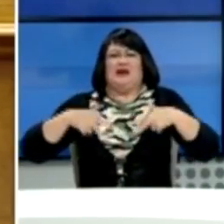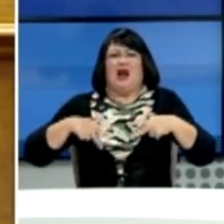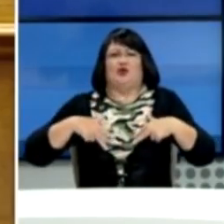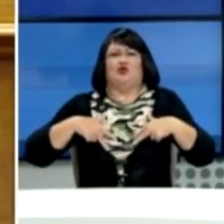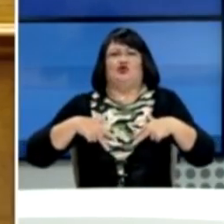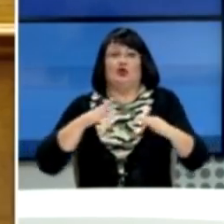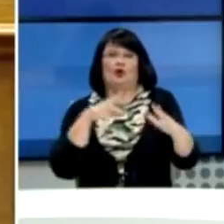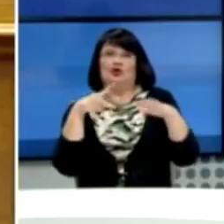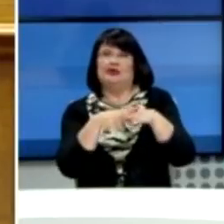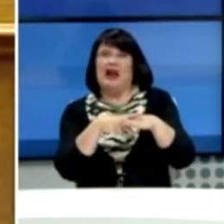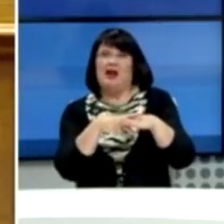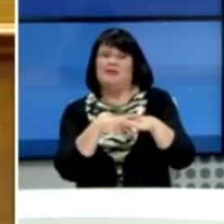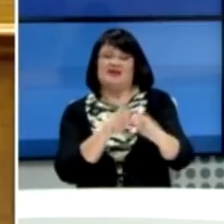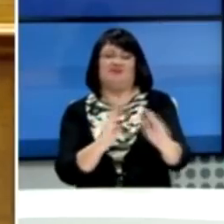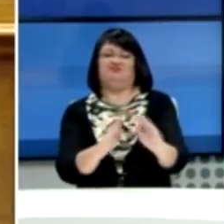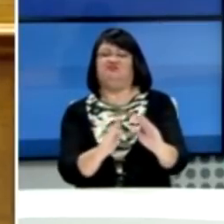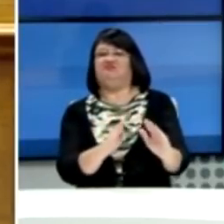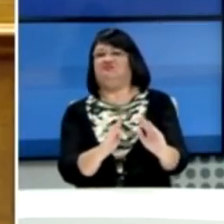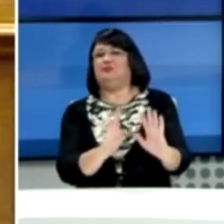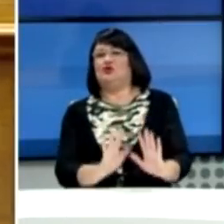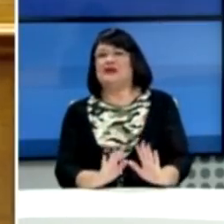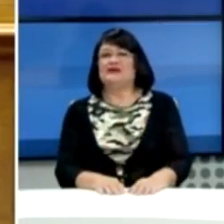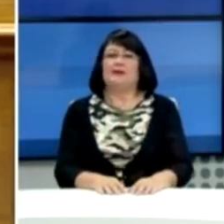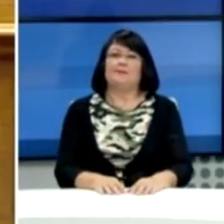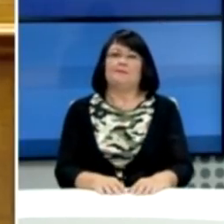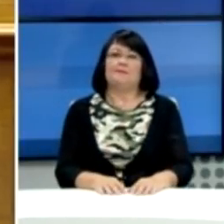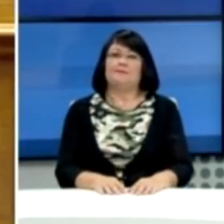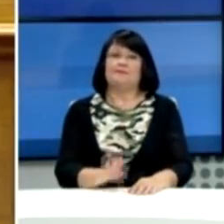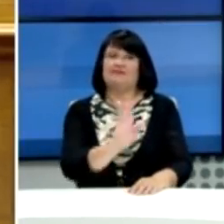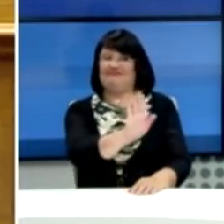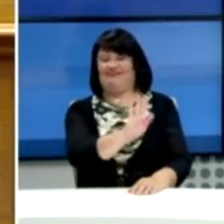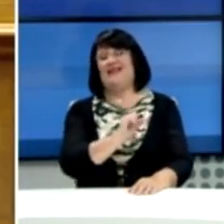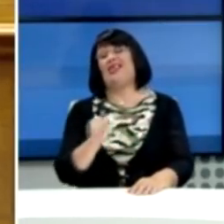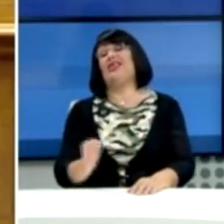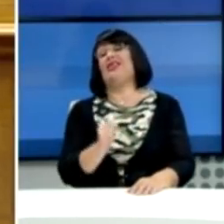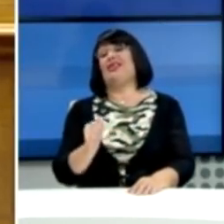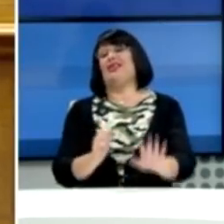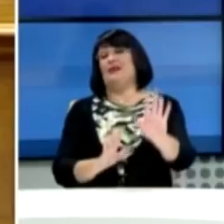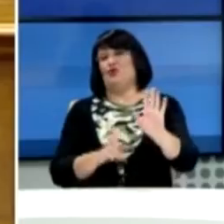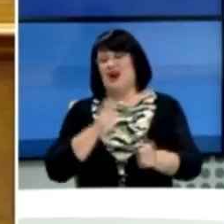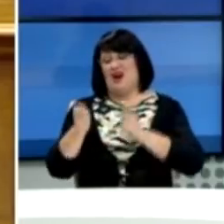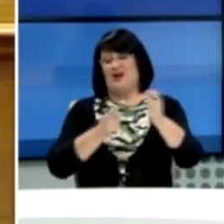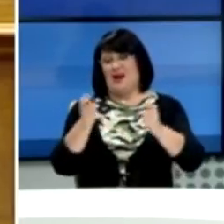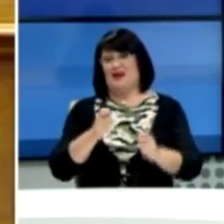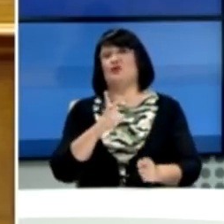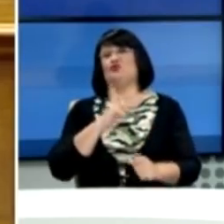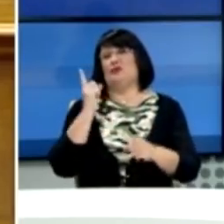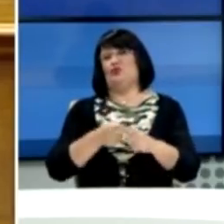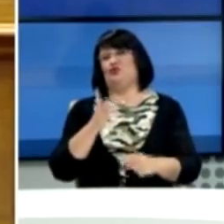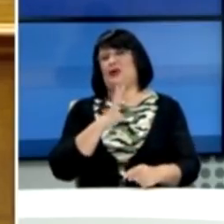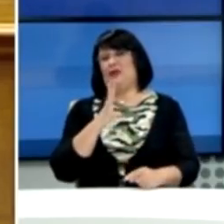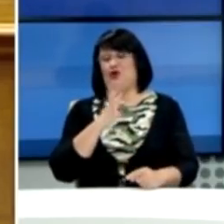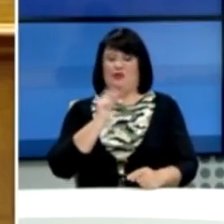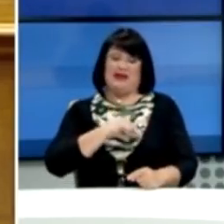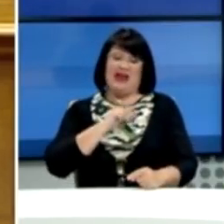μόνο οι τράπεζες και τα χαρτοφυλάκια τους. Λοιπόν, δεν σας έπιασε ο πόνος για τα χρέη των λαϊκών νοικοκυριών, τα